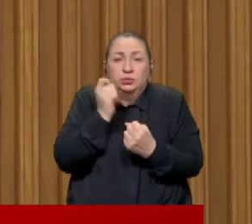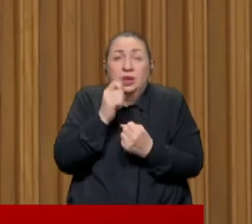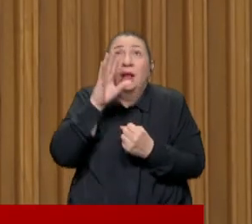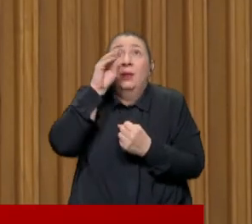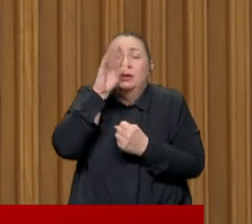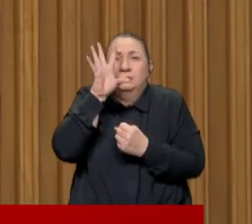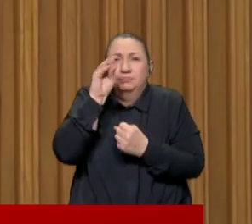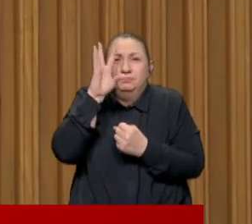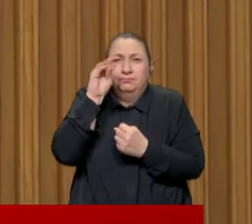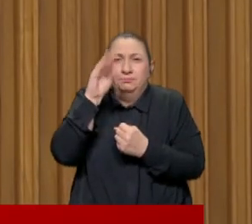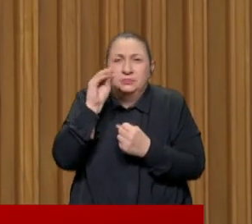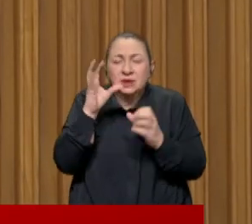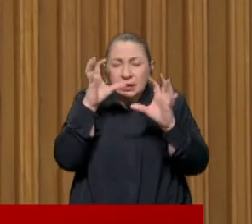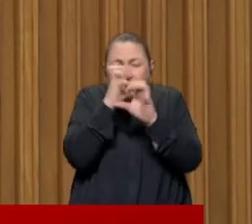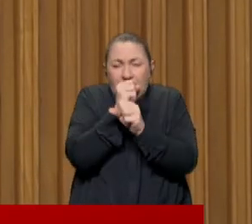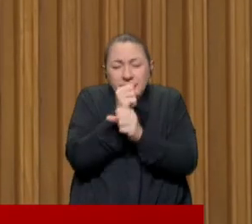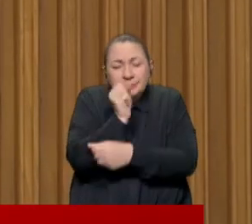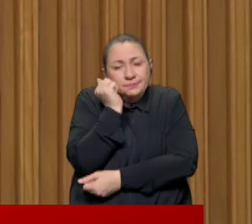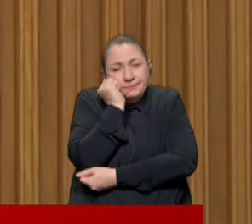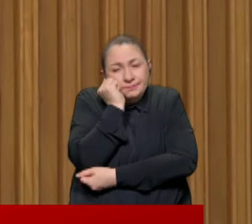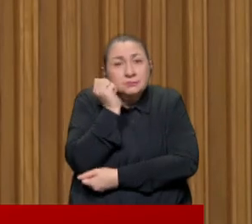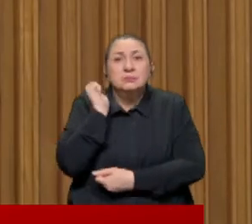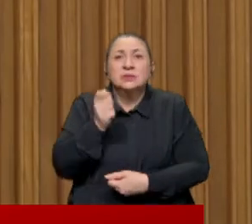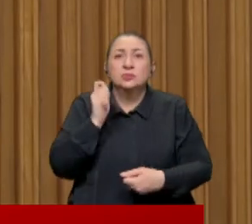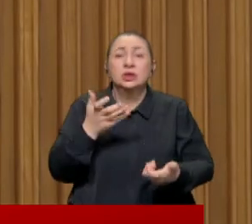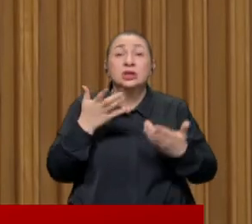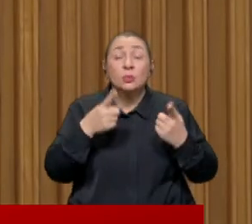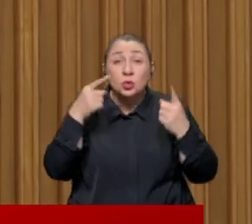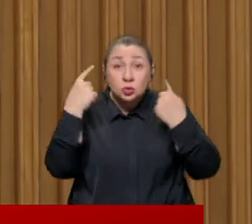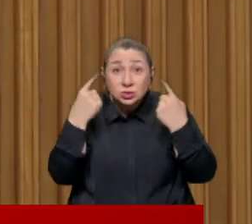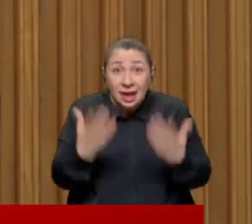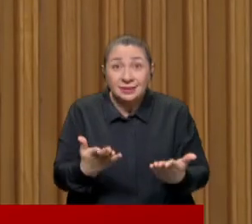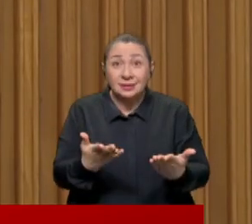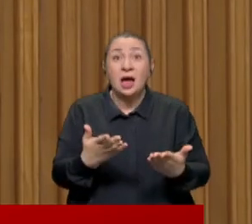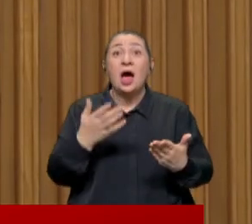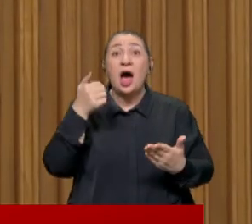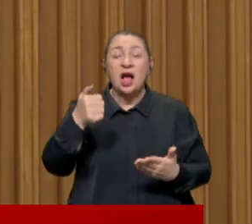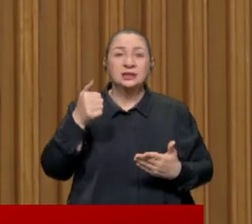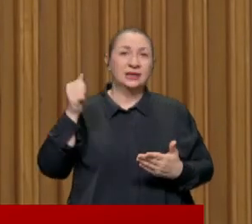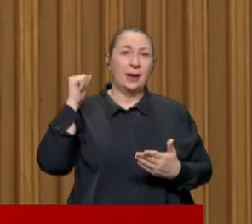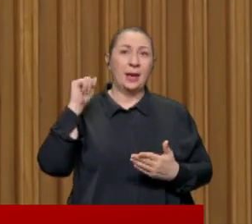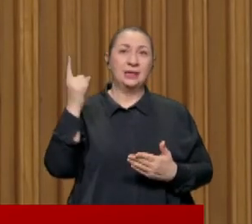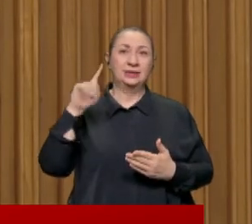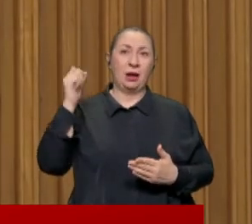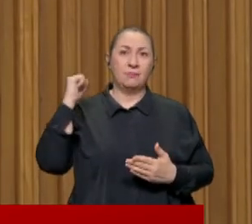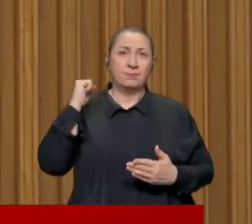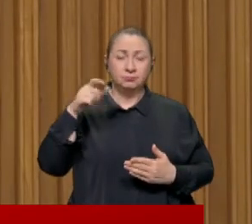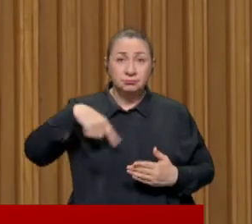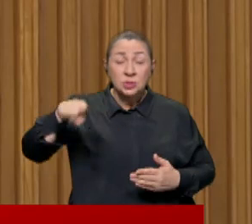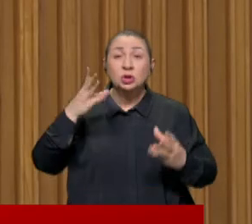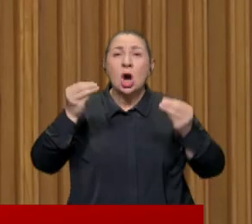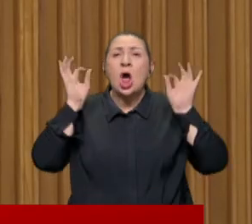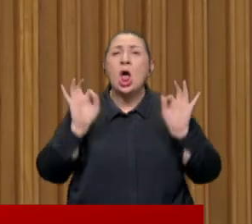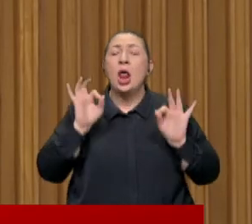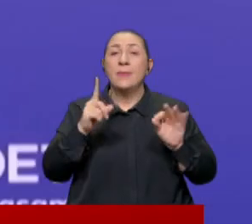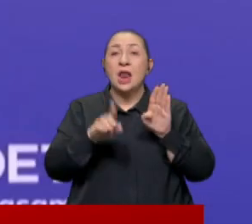Ampulleri söndürüp karanlıkta kalmak durumunda. İşte bu nedenle 6 siyasi parti olarak çok önemli